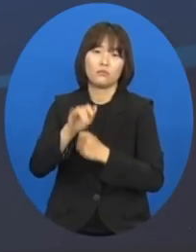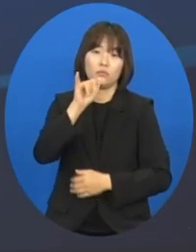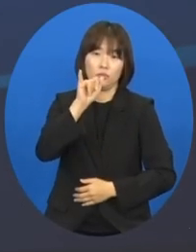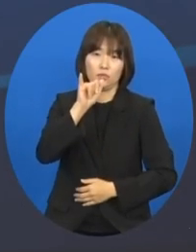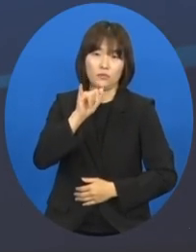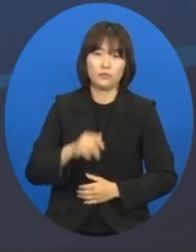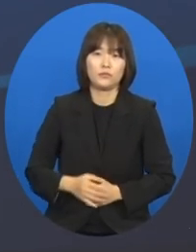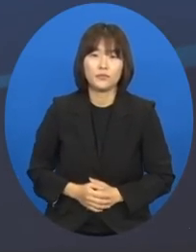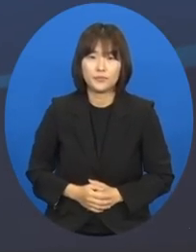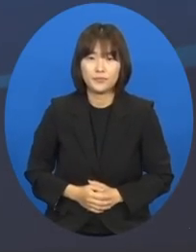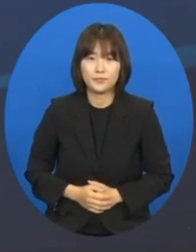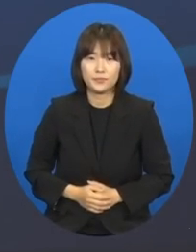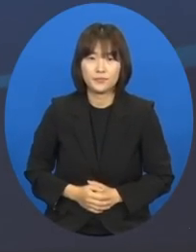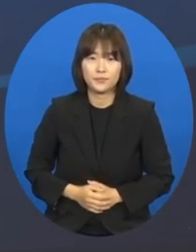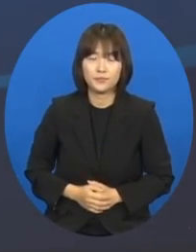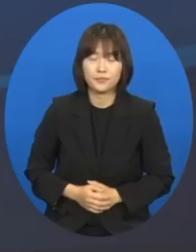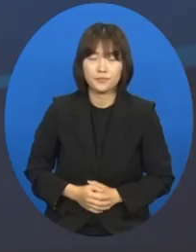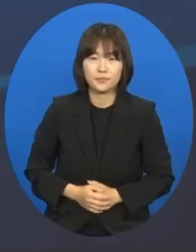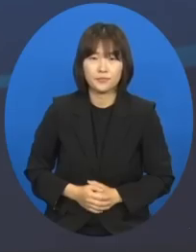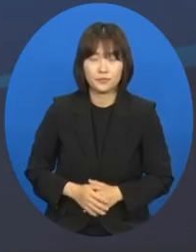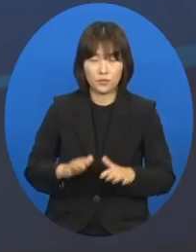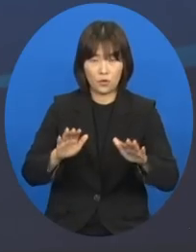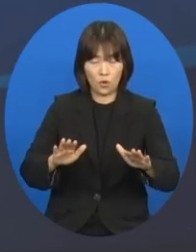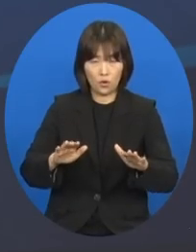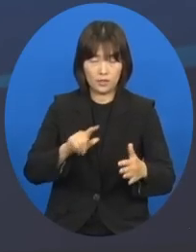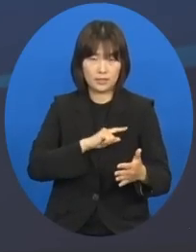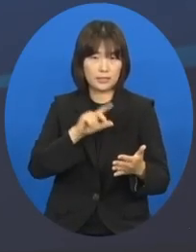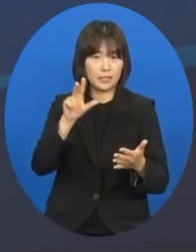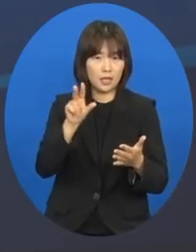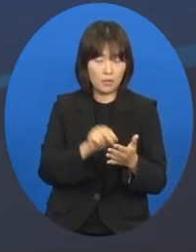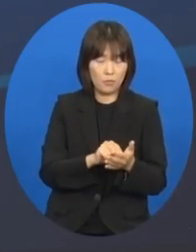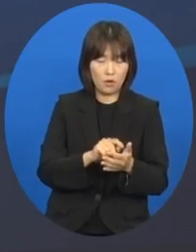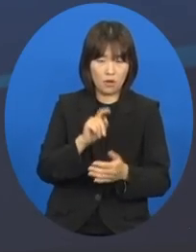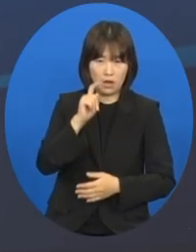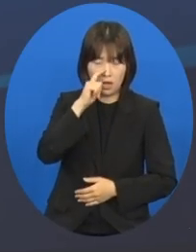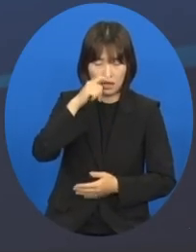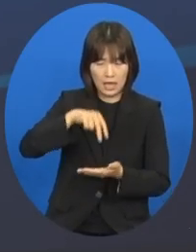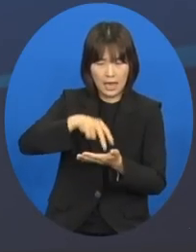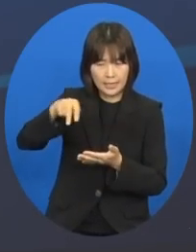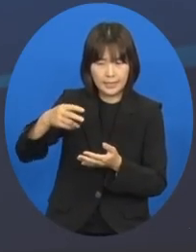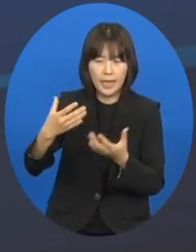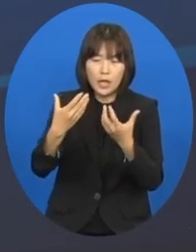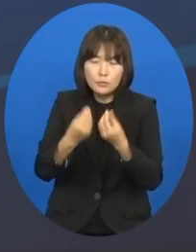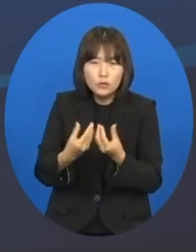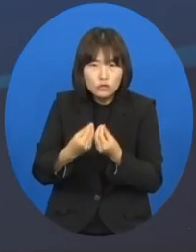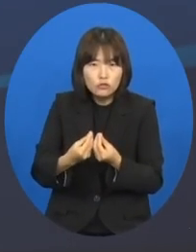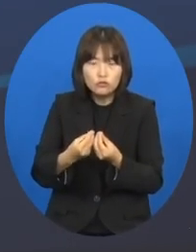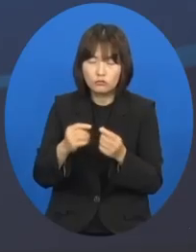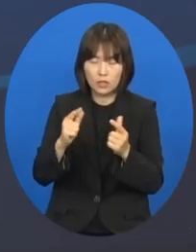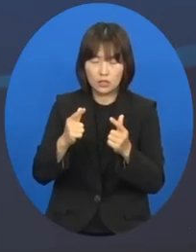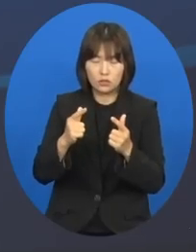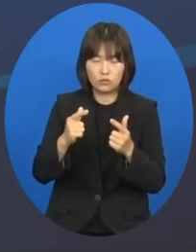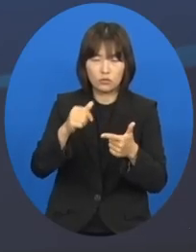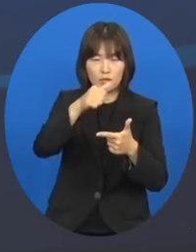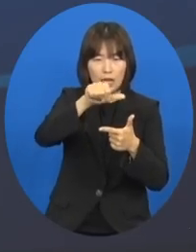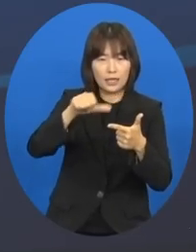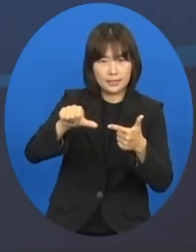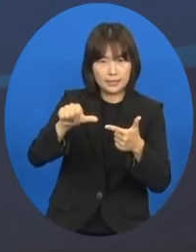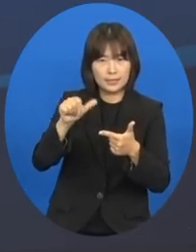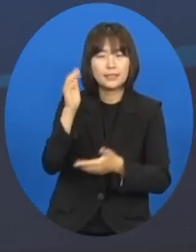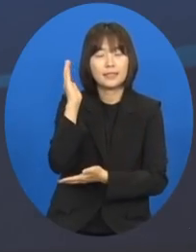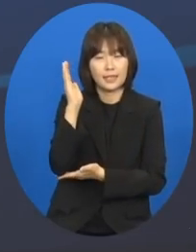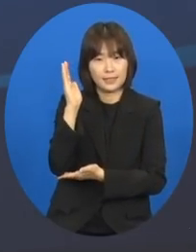거예요 오늘 제가 제목을 탕자의 비유라고 하지 않고 두 아들의 이야기라고 했습니다